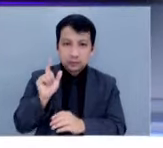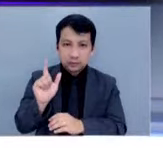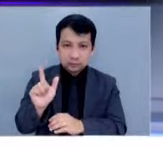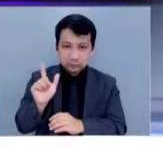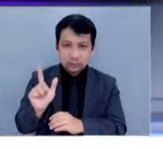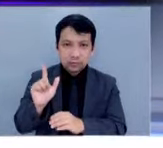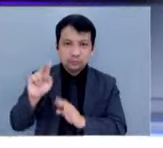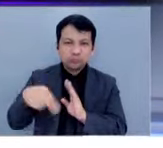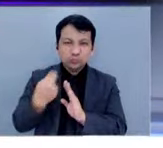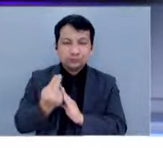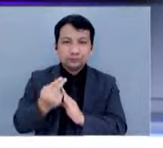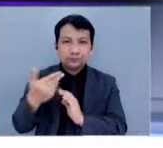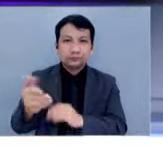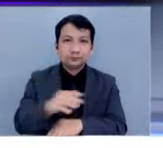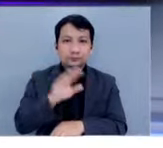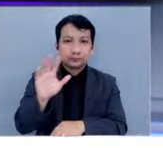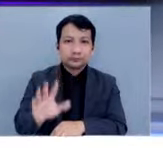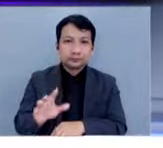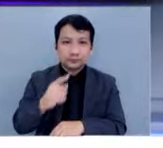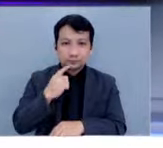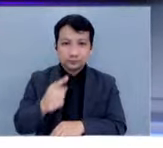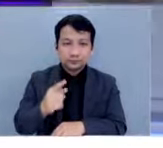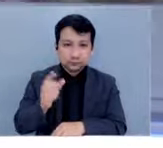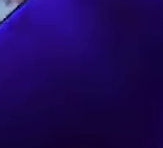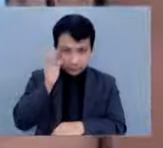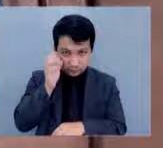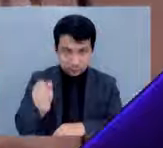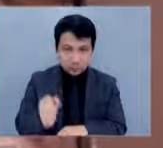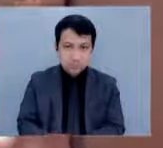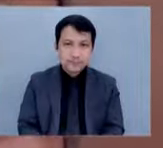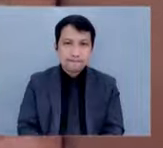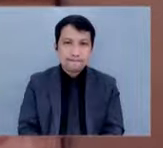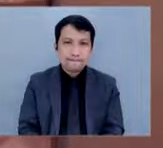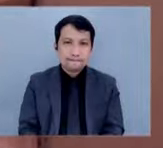Nasa frontline ng balitang yan, si Camille Samonte.